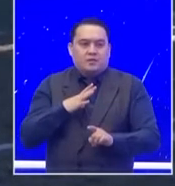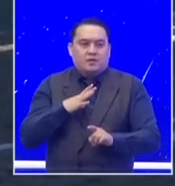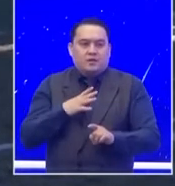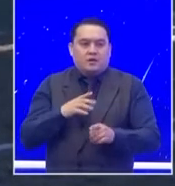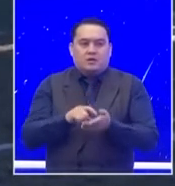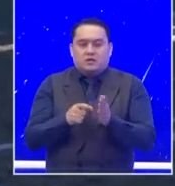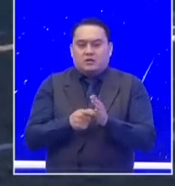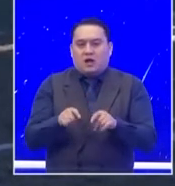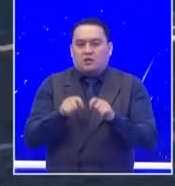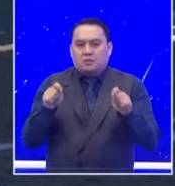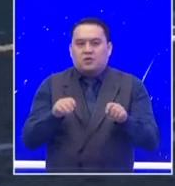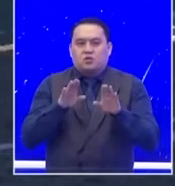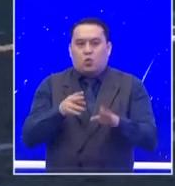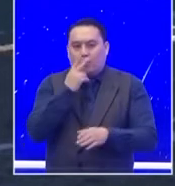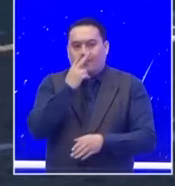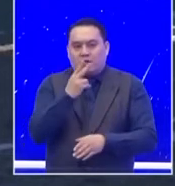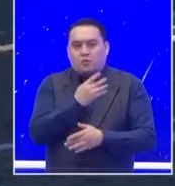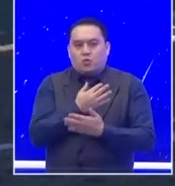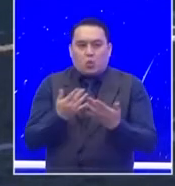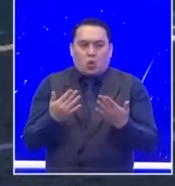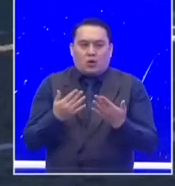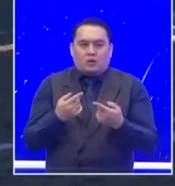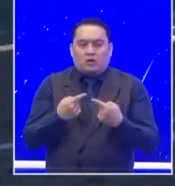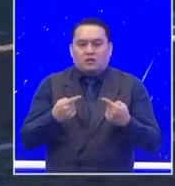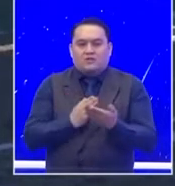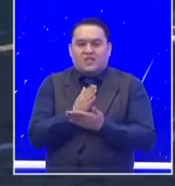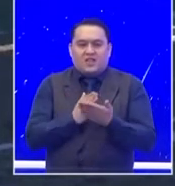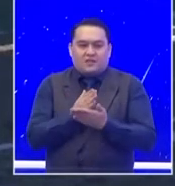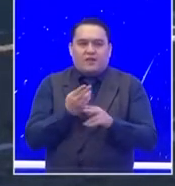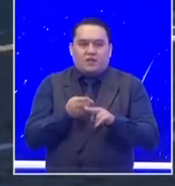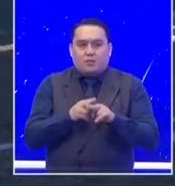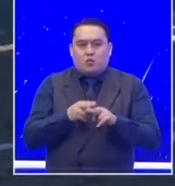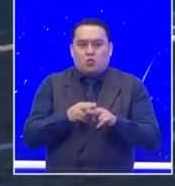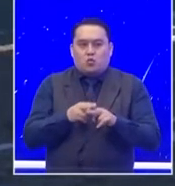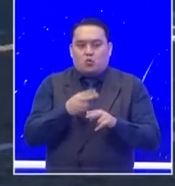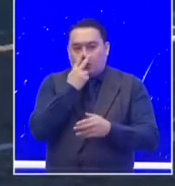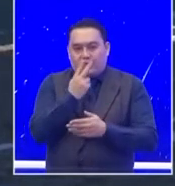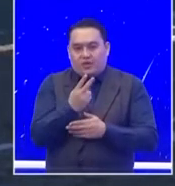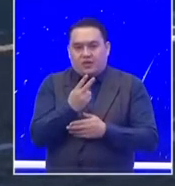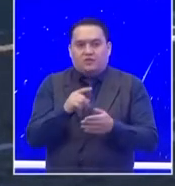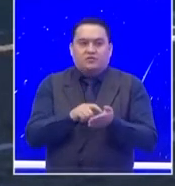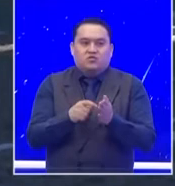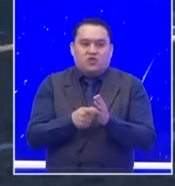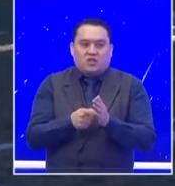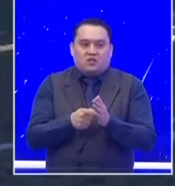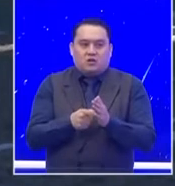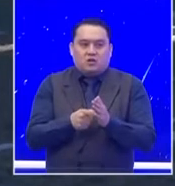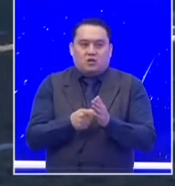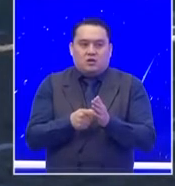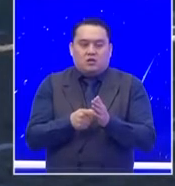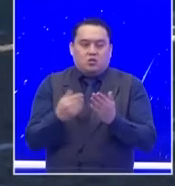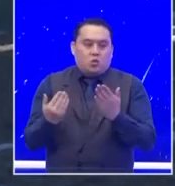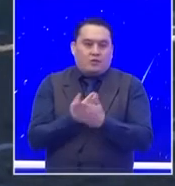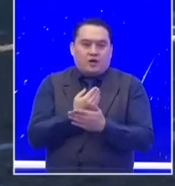класс, когда открыли, мы только видели много ветеранов. И в этом году мы наконец-то прибыли в эту часть и увидели